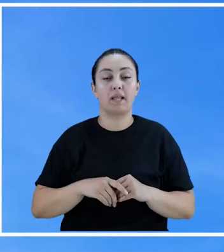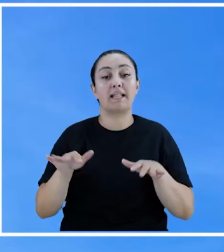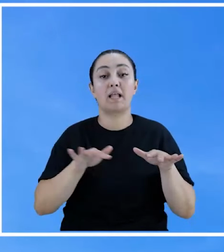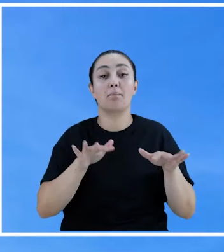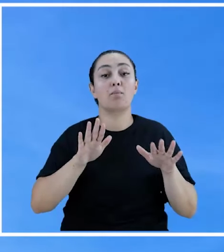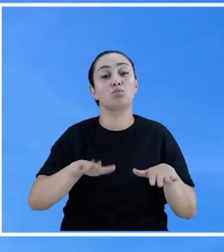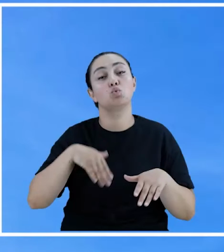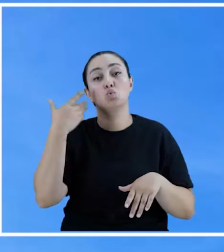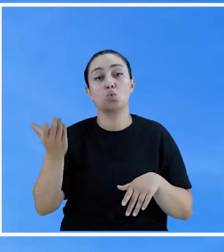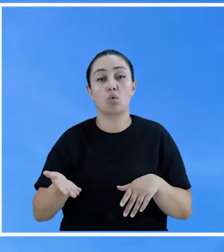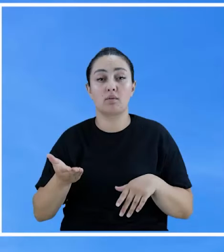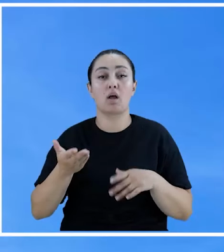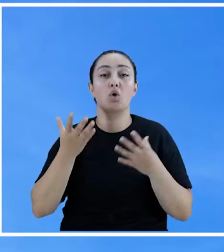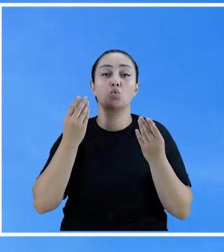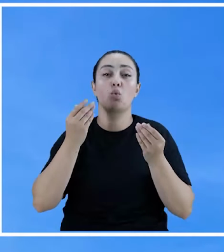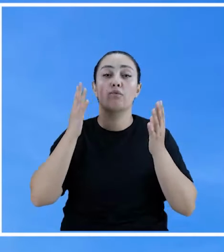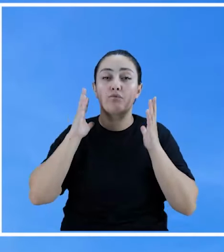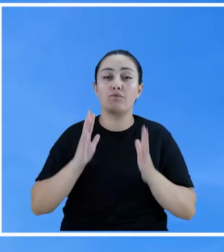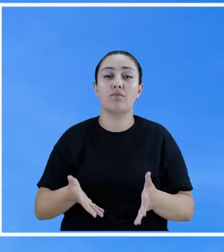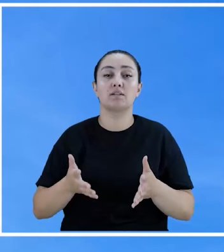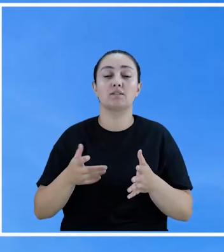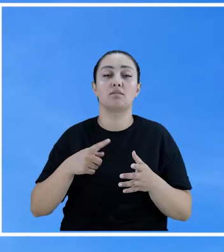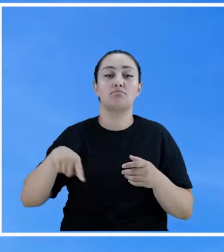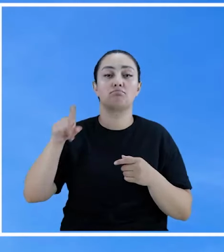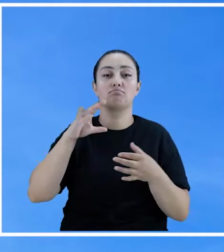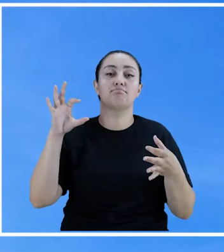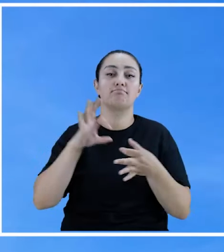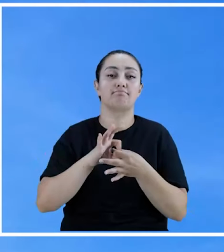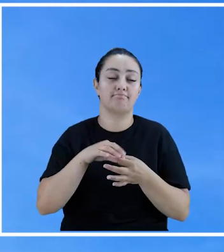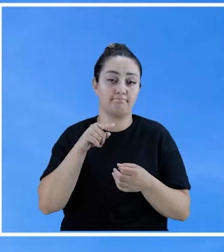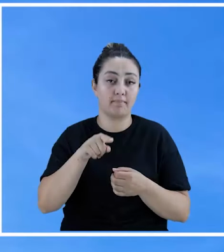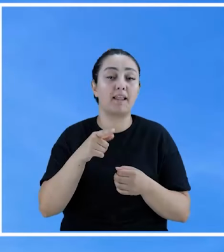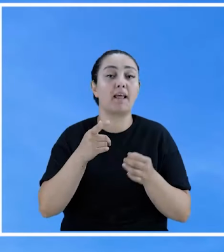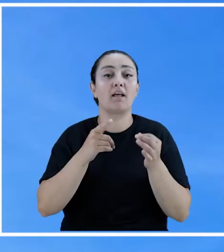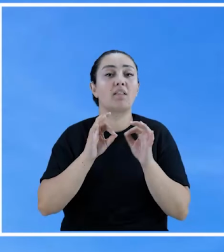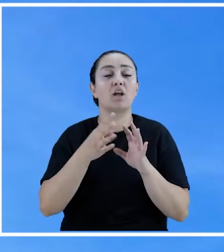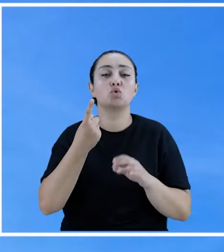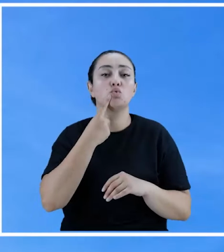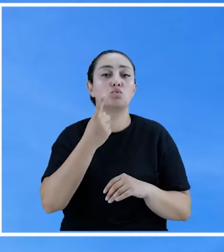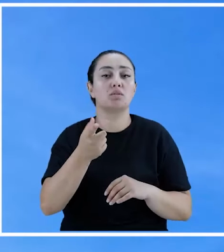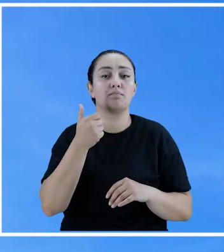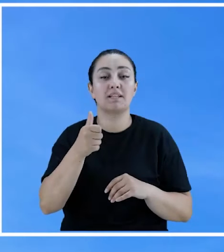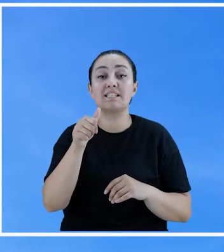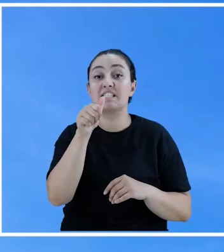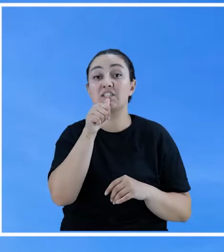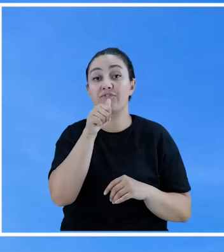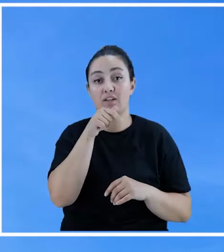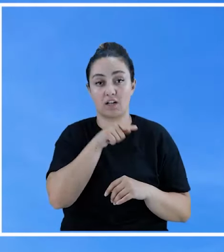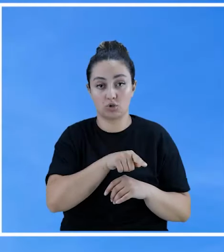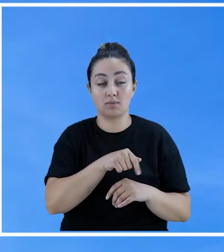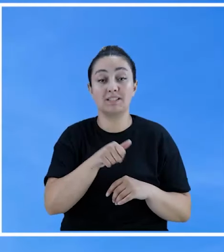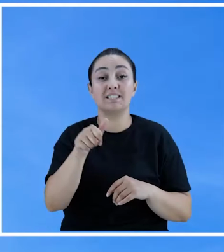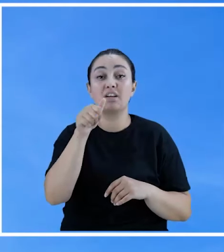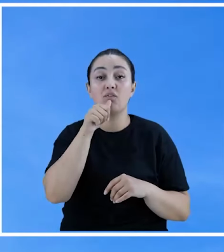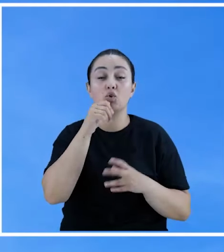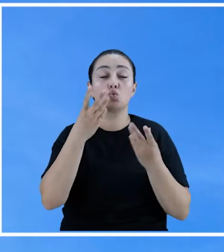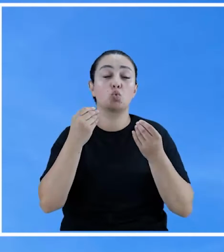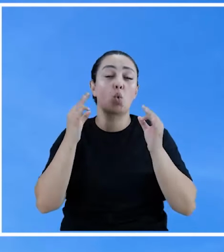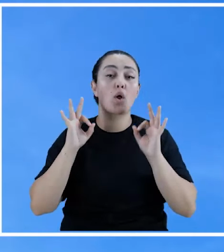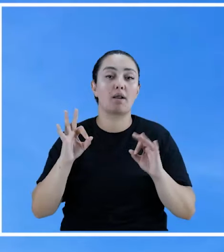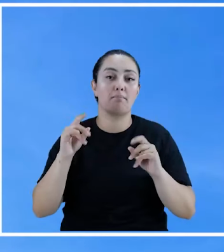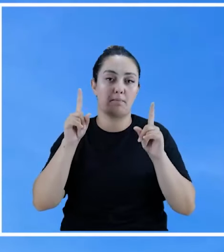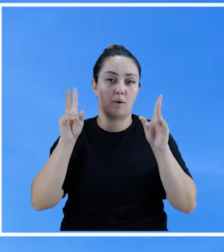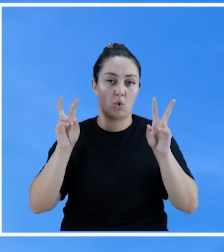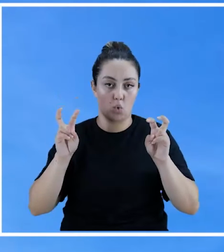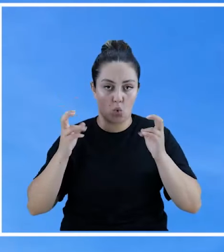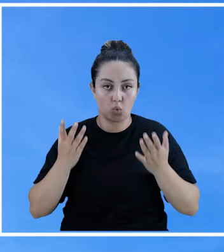Maraş'taki depremden sonra sıvılaşma çok gündeme geldi. Sıvılaşmayla alakalı neler söyleyebilirsiniz? Şimdi sıvılaşma konusu çok çok